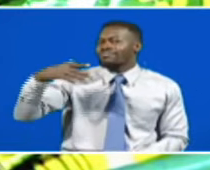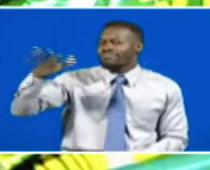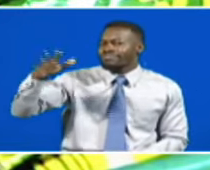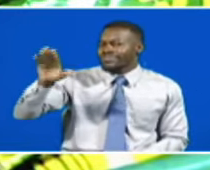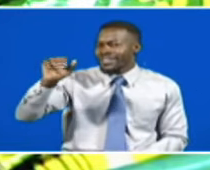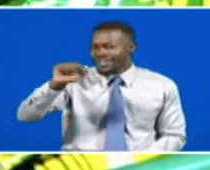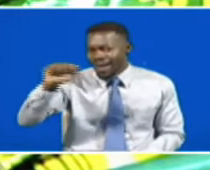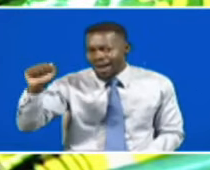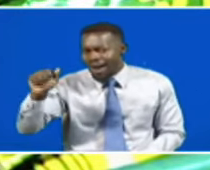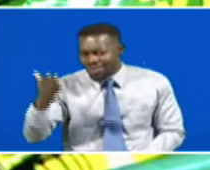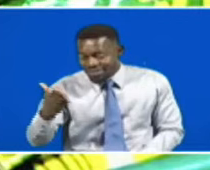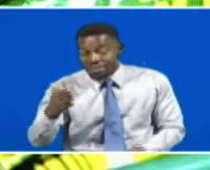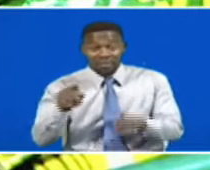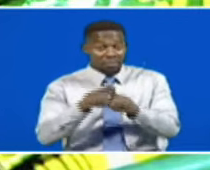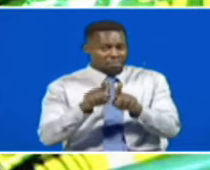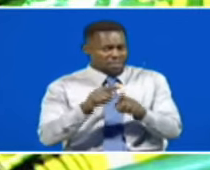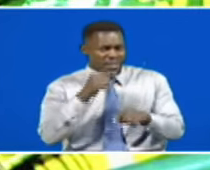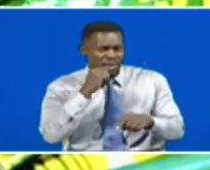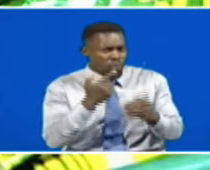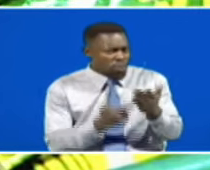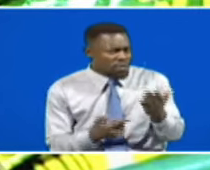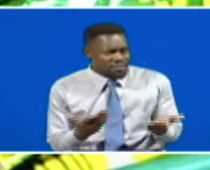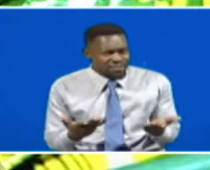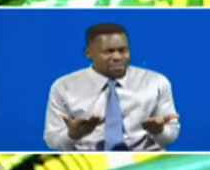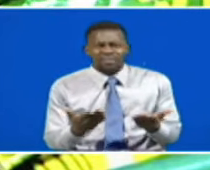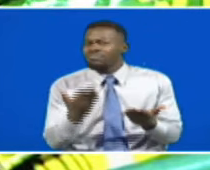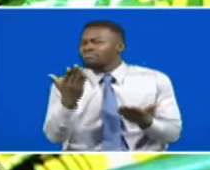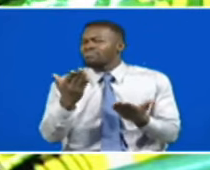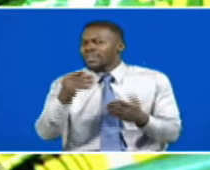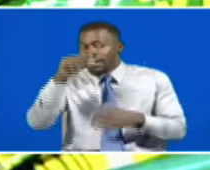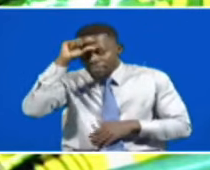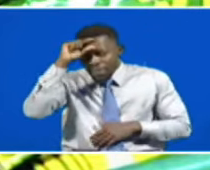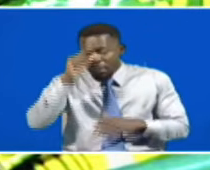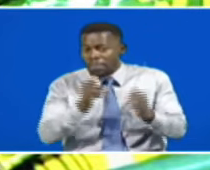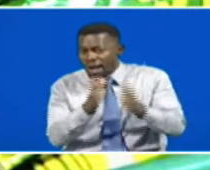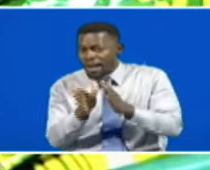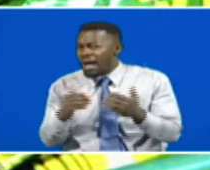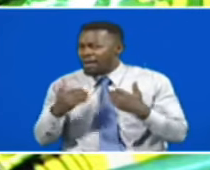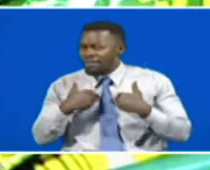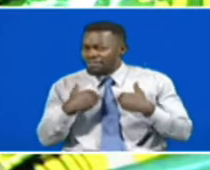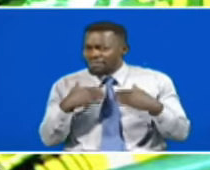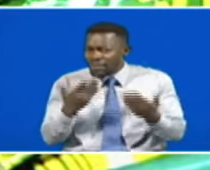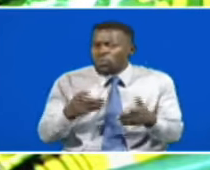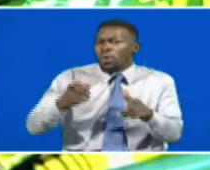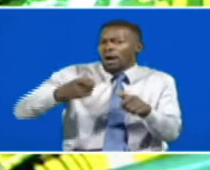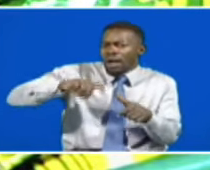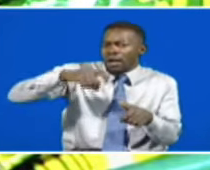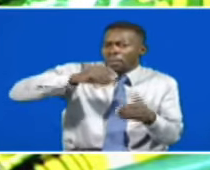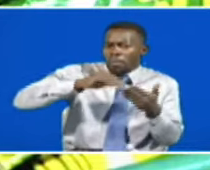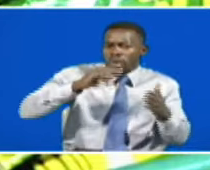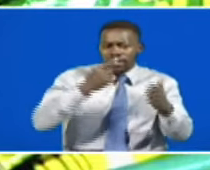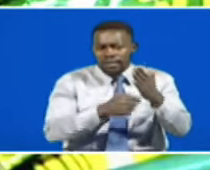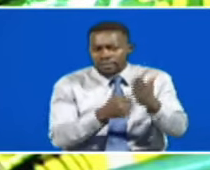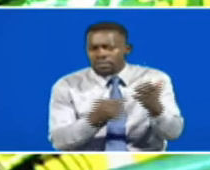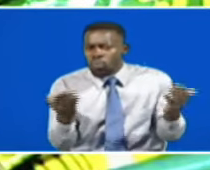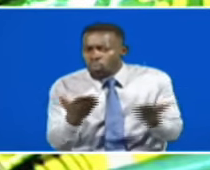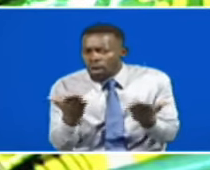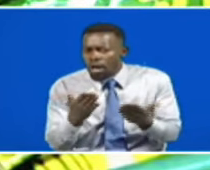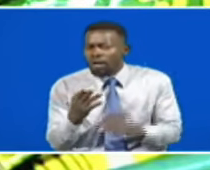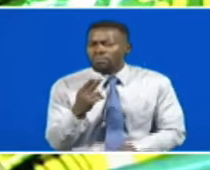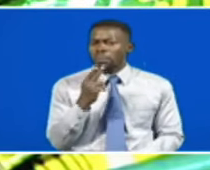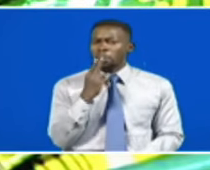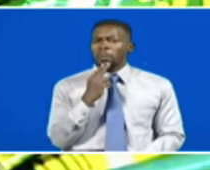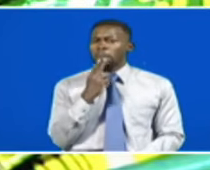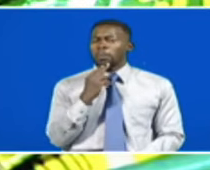kuwa njama ya serikali ya kutaka kuongeza muda wa kuagizwa kwa sukari bila ushuru nchini, wakisema kuwa tayari viwanda